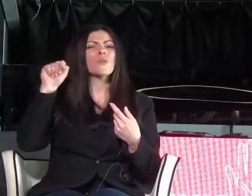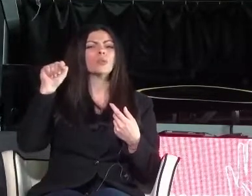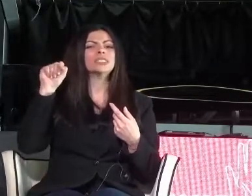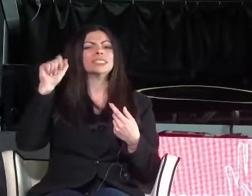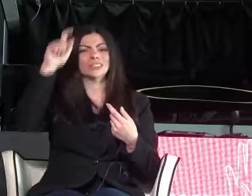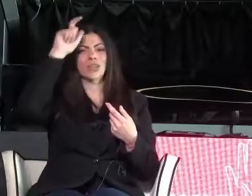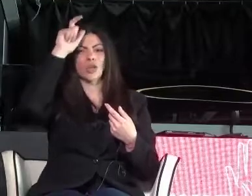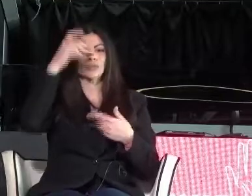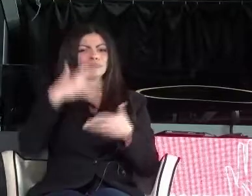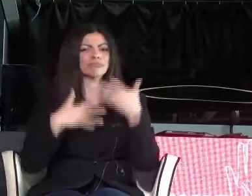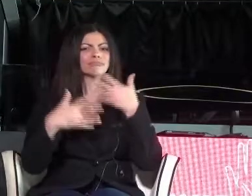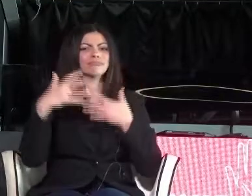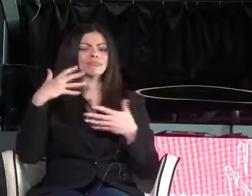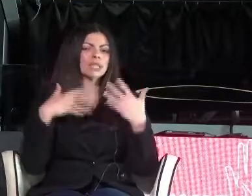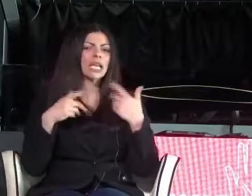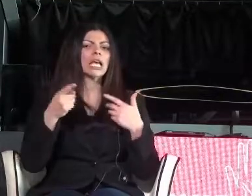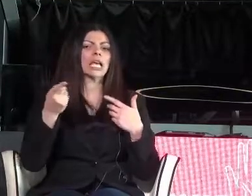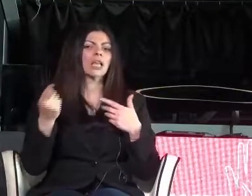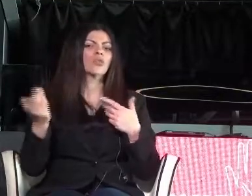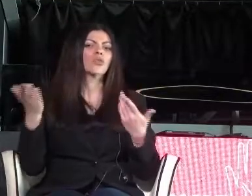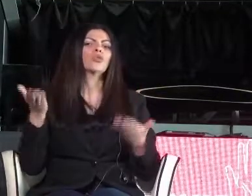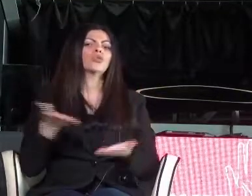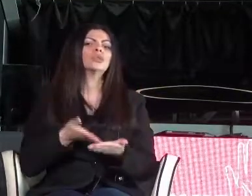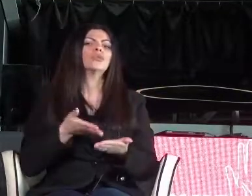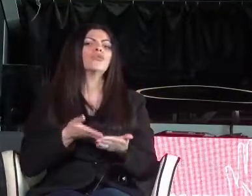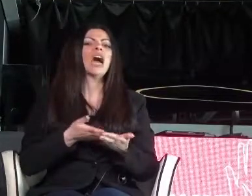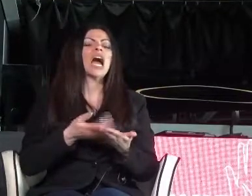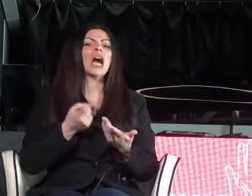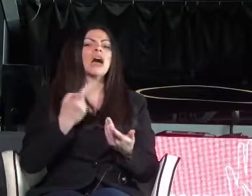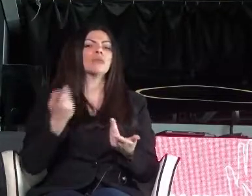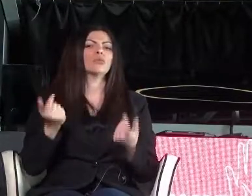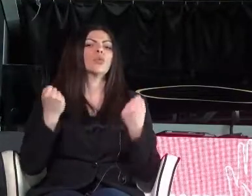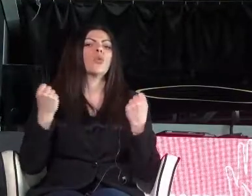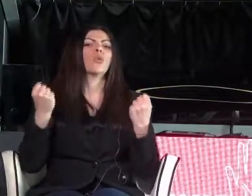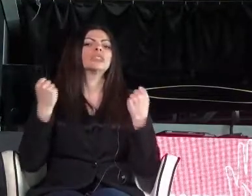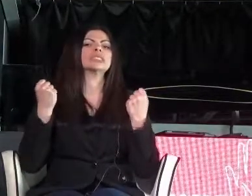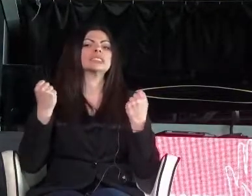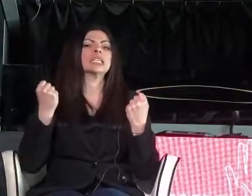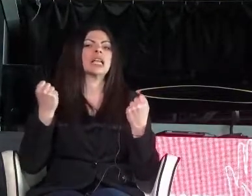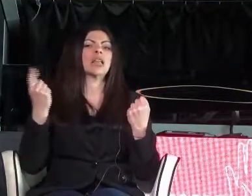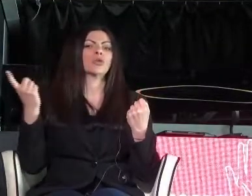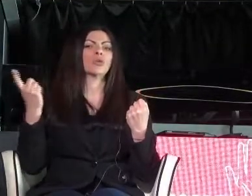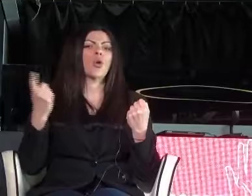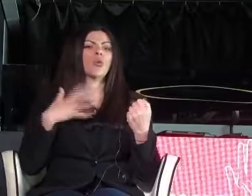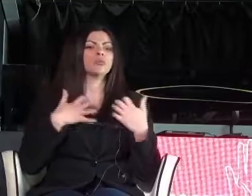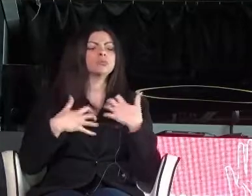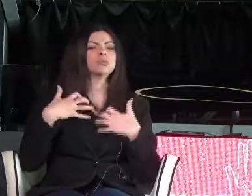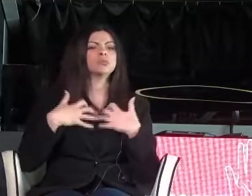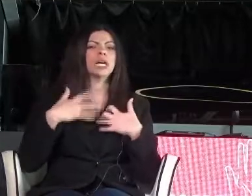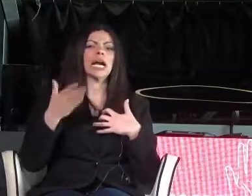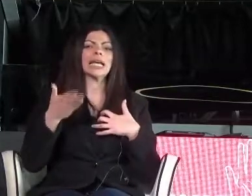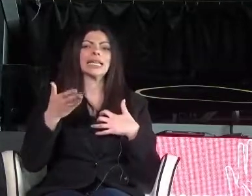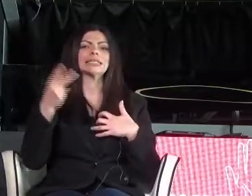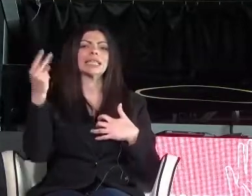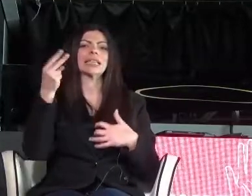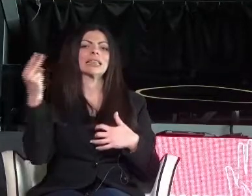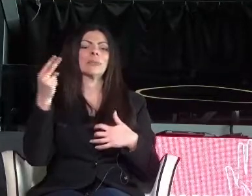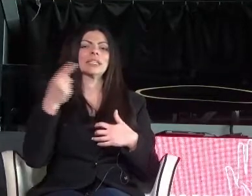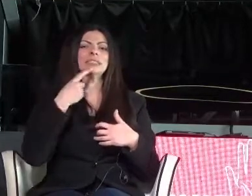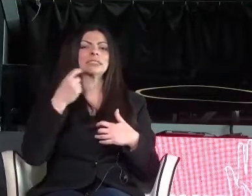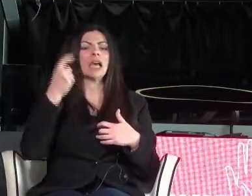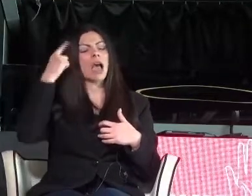България. И може би за това толкова силно го вълнува темата за паметта и